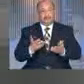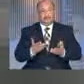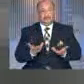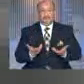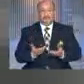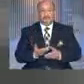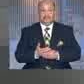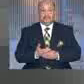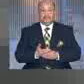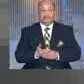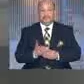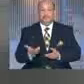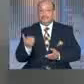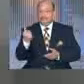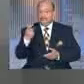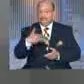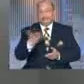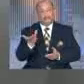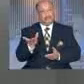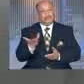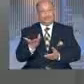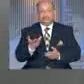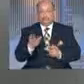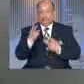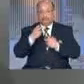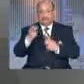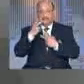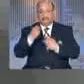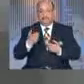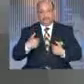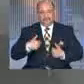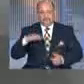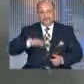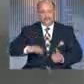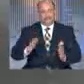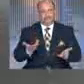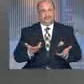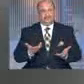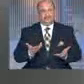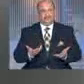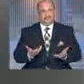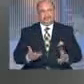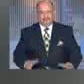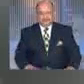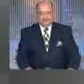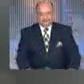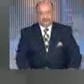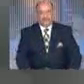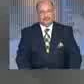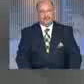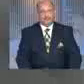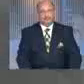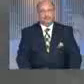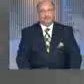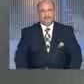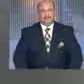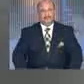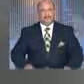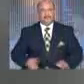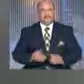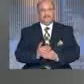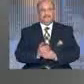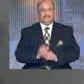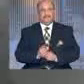في المهديه، حتى في المهديه نفس الشيء، والا في صفاقس الناس كل ما تحس. خلال هذا الاجتماع في سوق التصدير التي خلت من